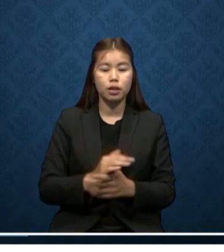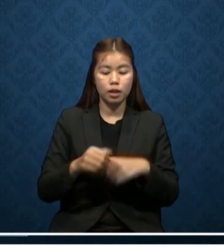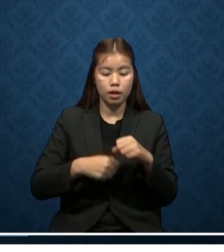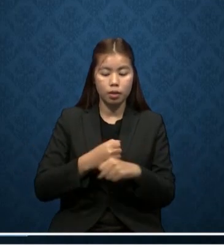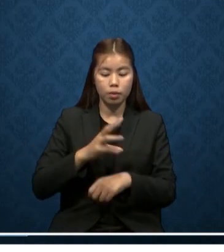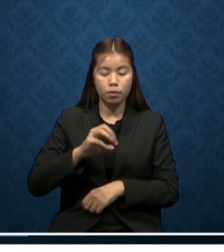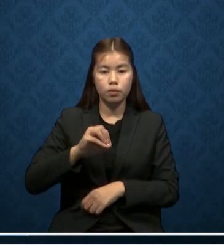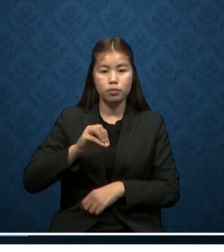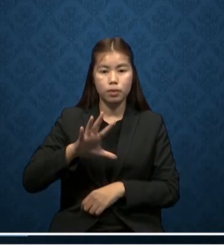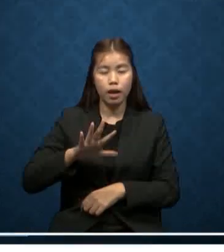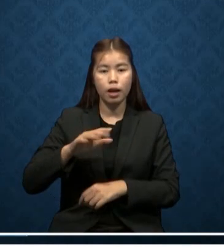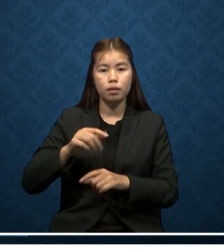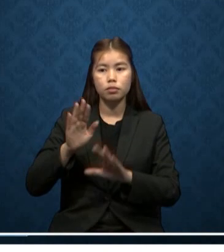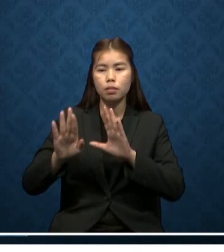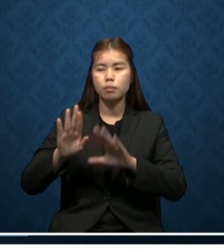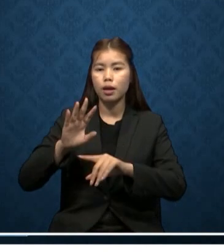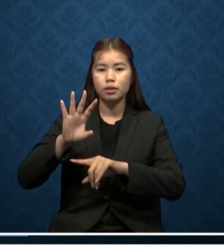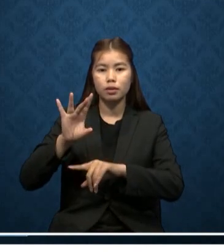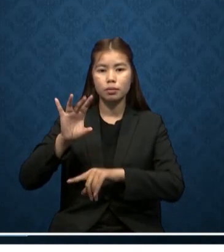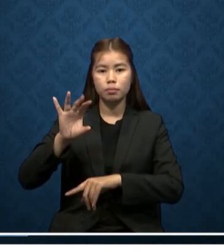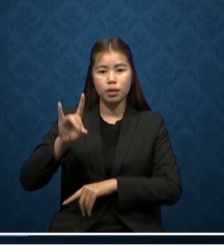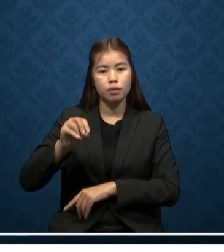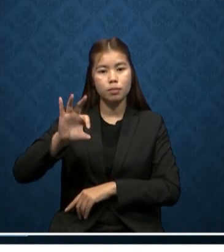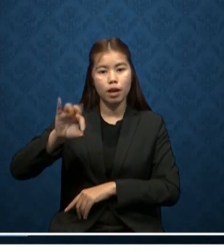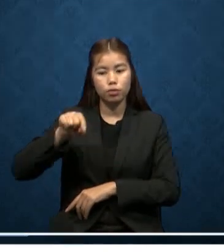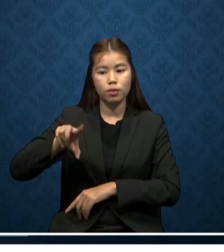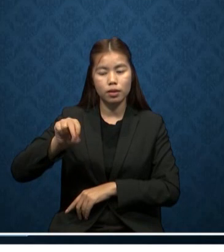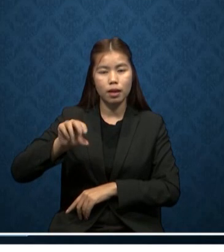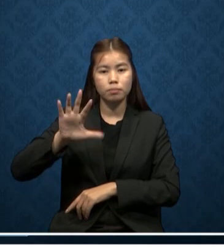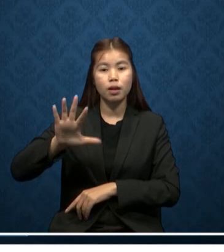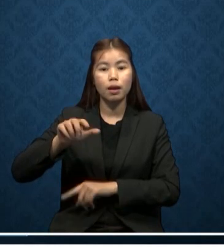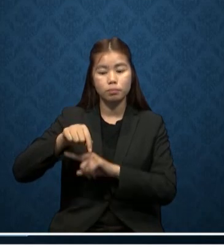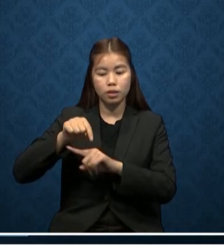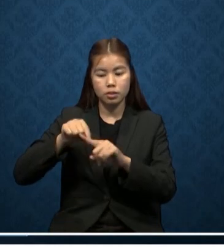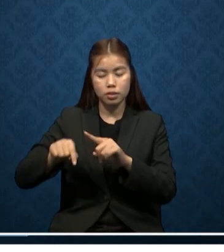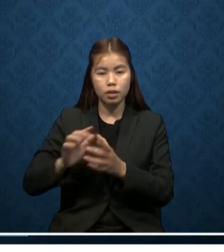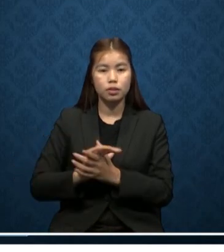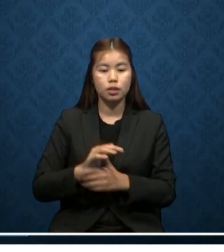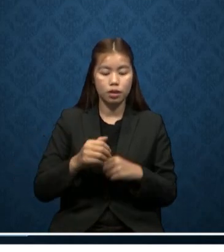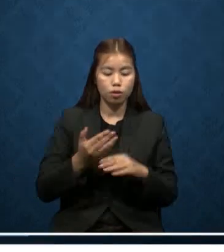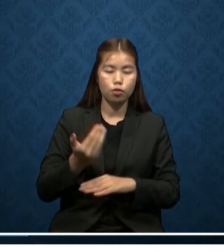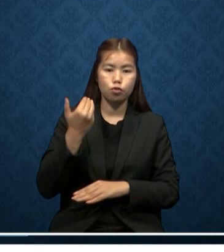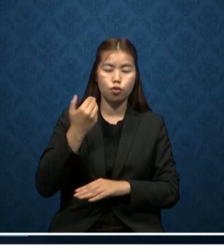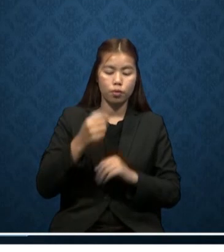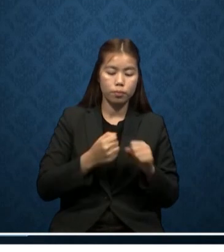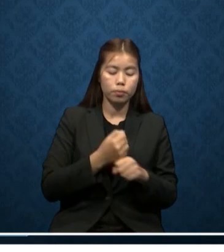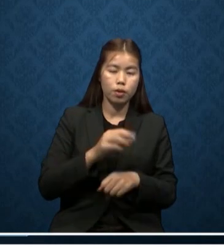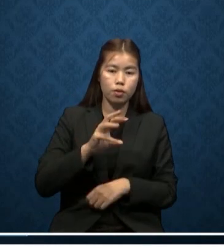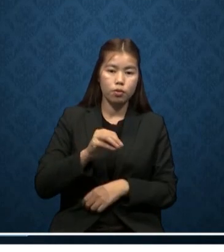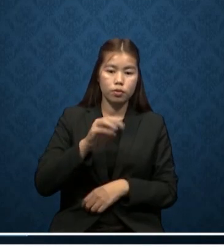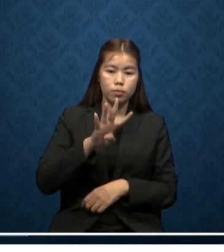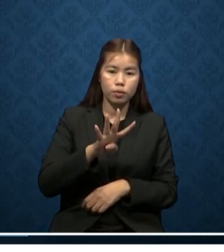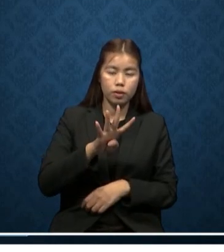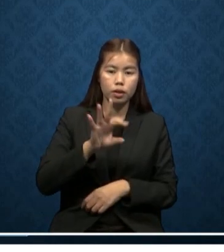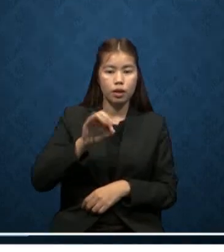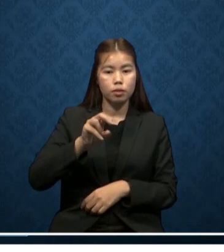ได้89.3อ่าในปี 64เนี่ย 92พอปี 65